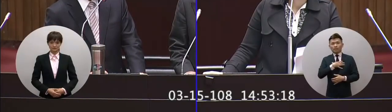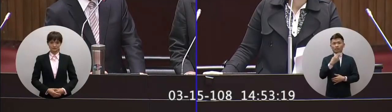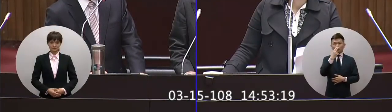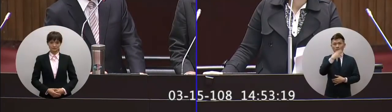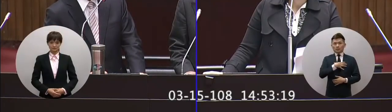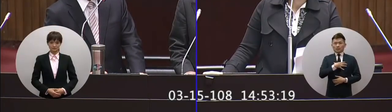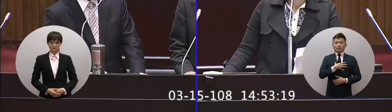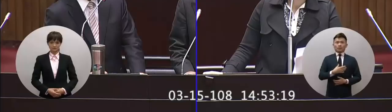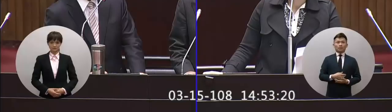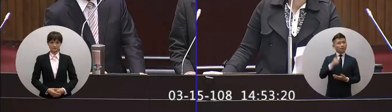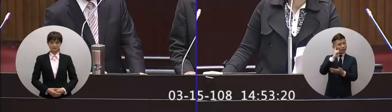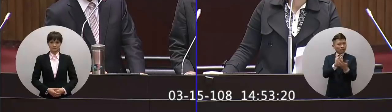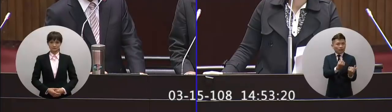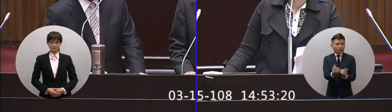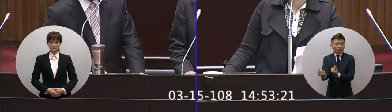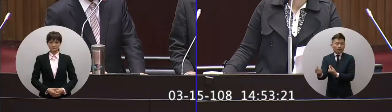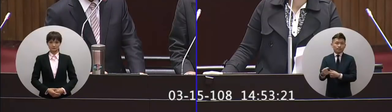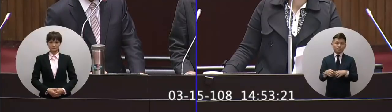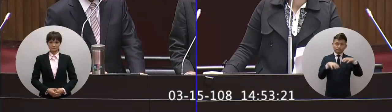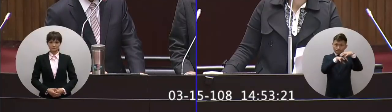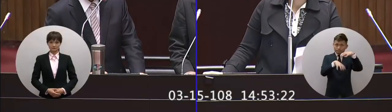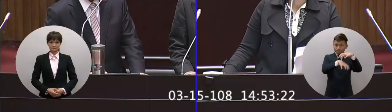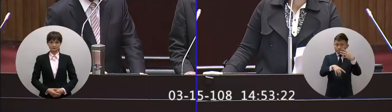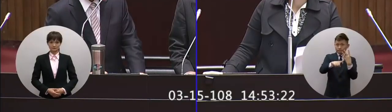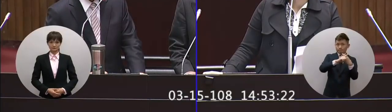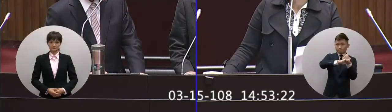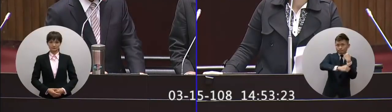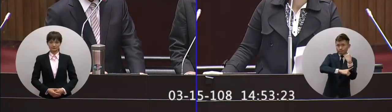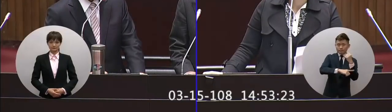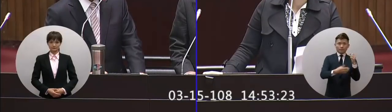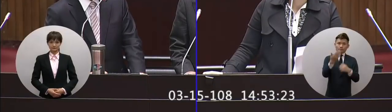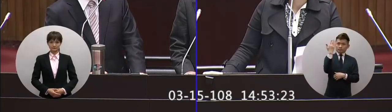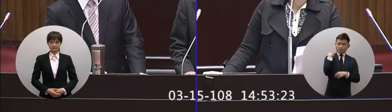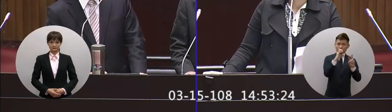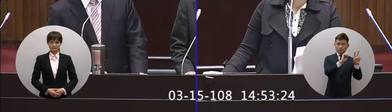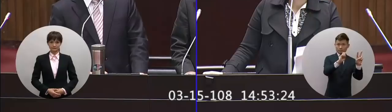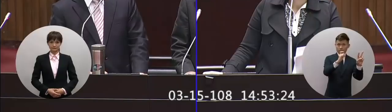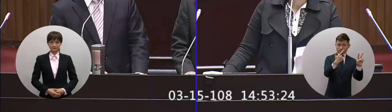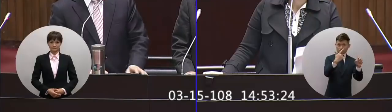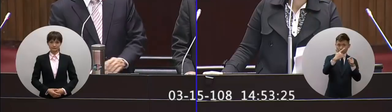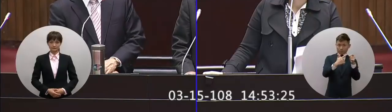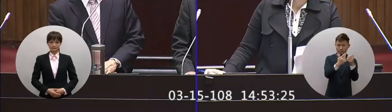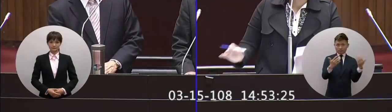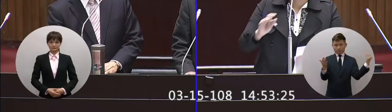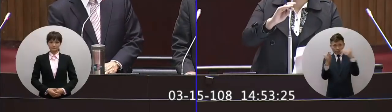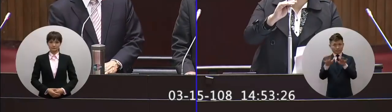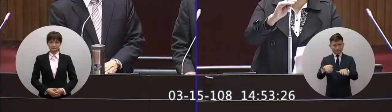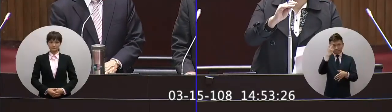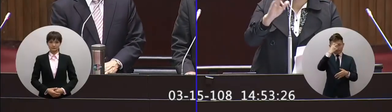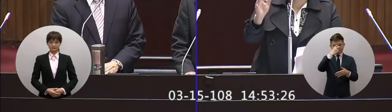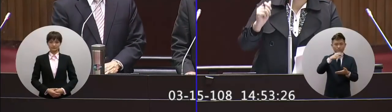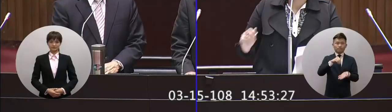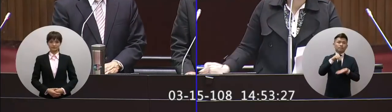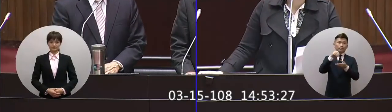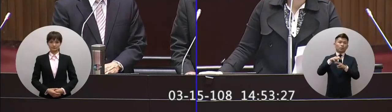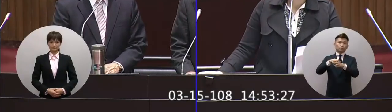中。那我们的矿业法从2016年审查到现在，已经出委员会，正